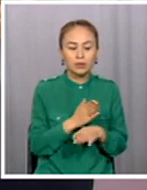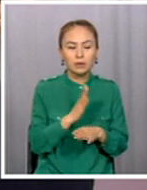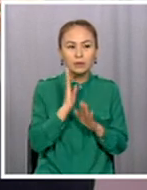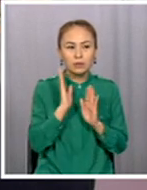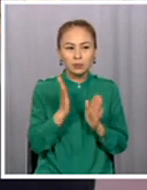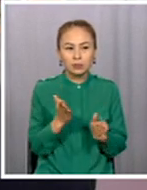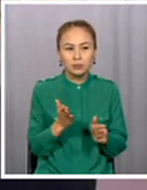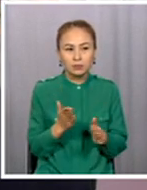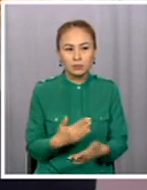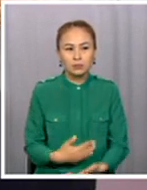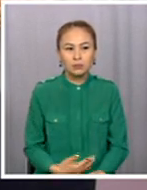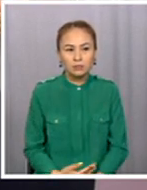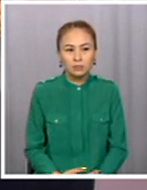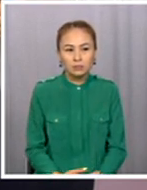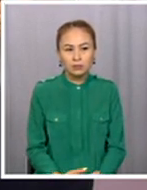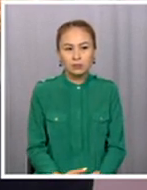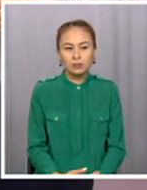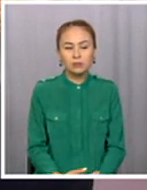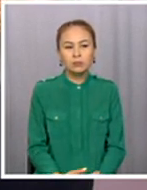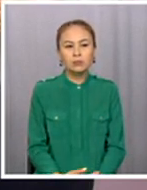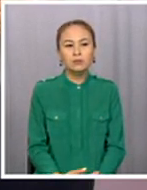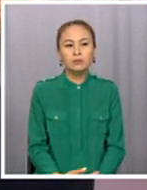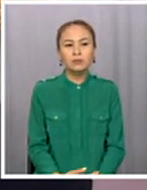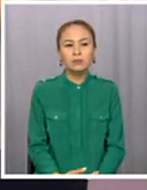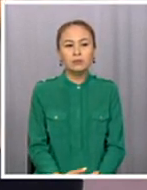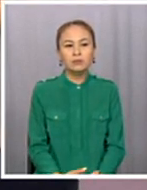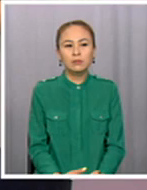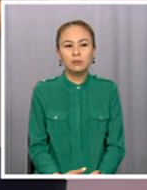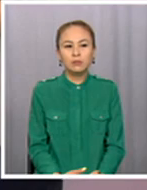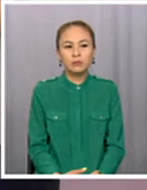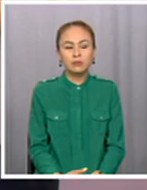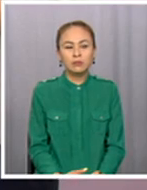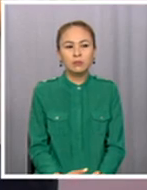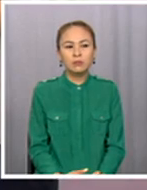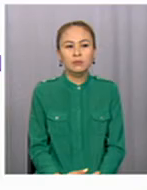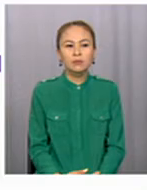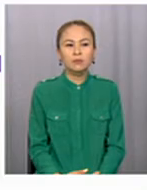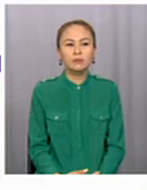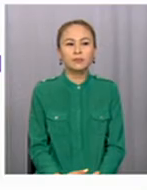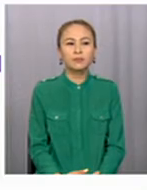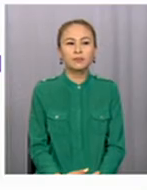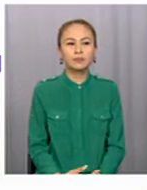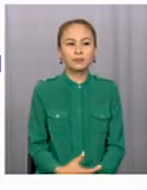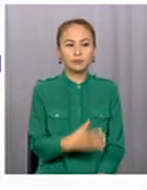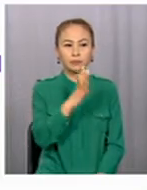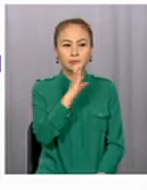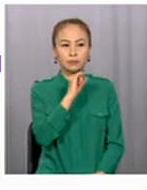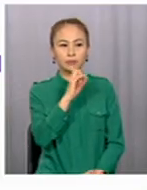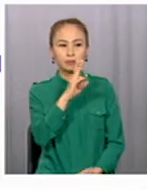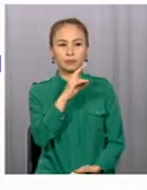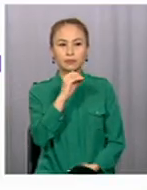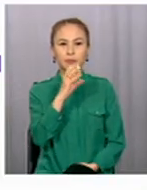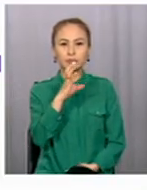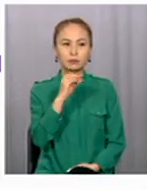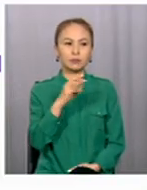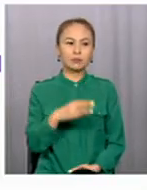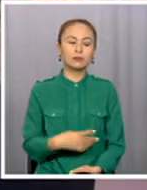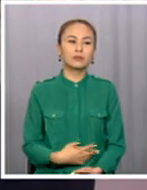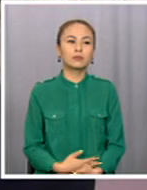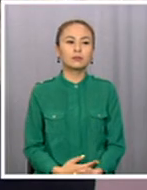тастағанда қандай сөз шығады екен? Иә, балалар. Сан есім сөзі шығады